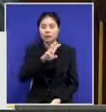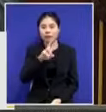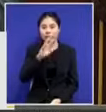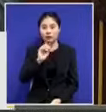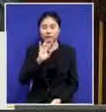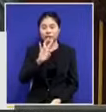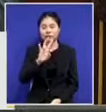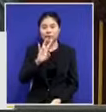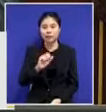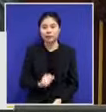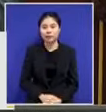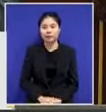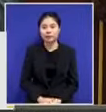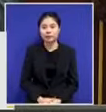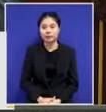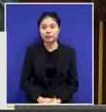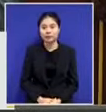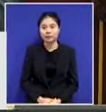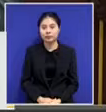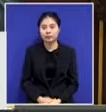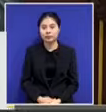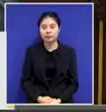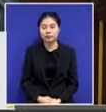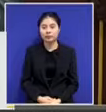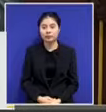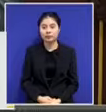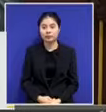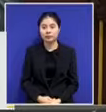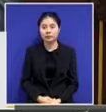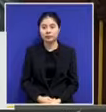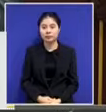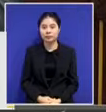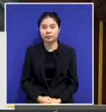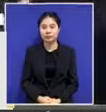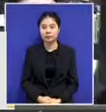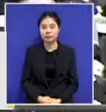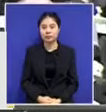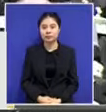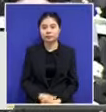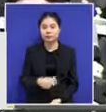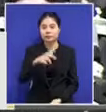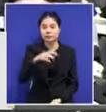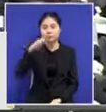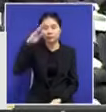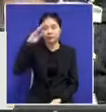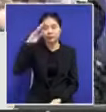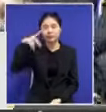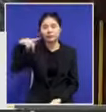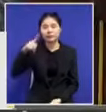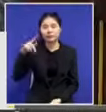247นายธีรเกียรติเจริญเศรษฐสิน พลเอกประยุทธ์จันทร์โอชาครับ